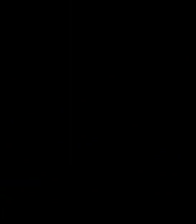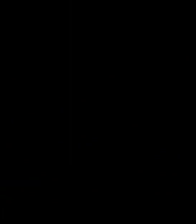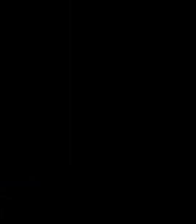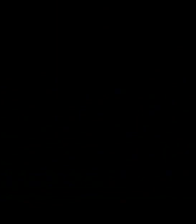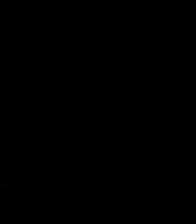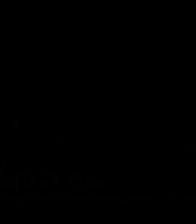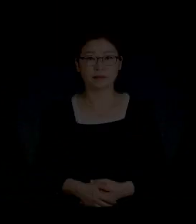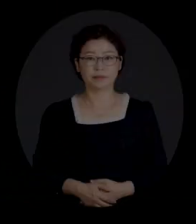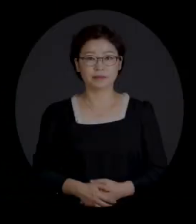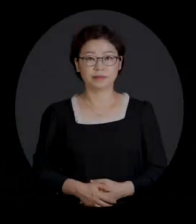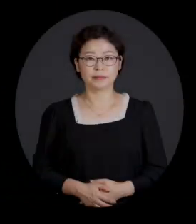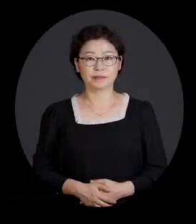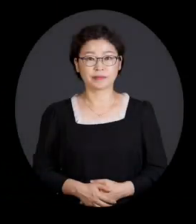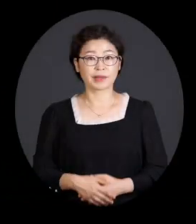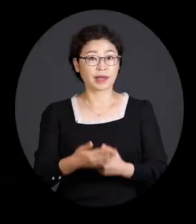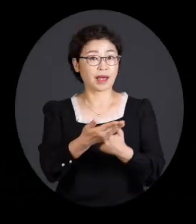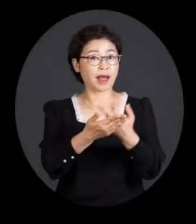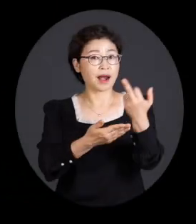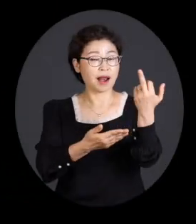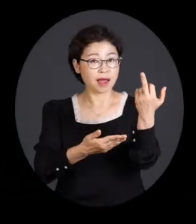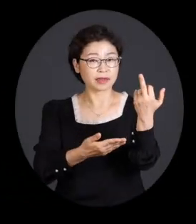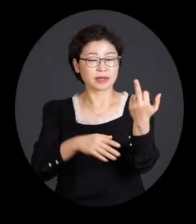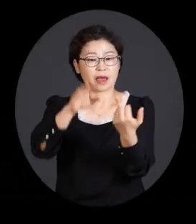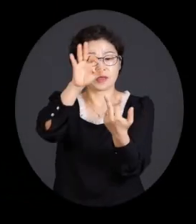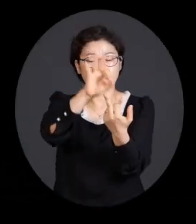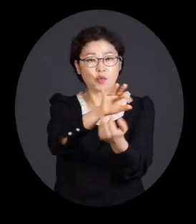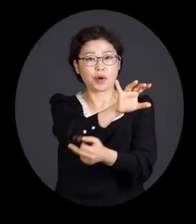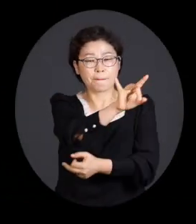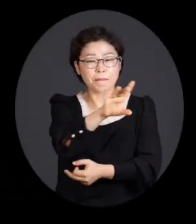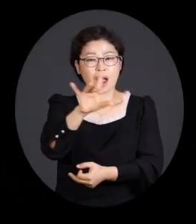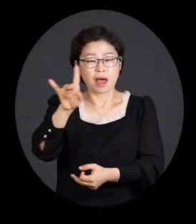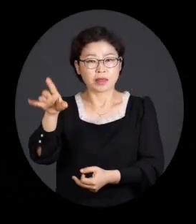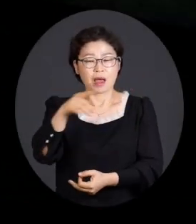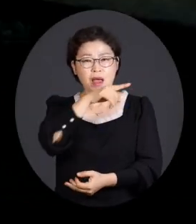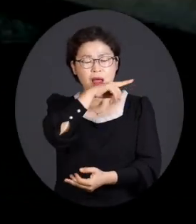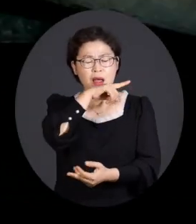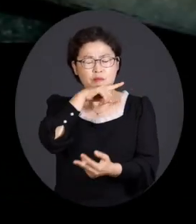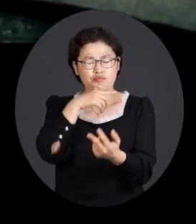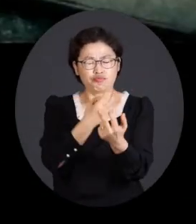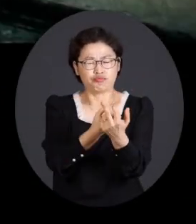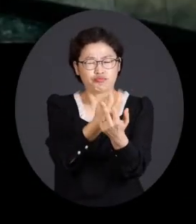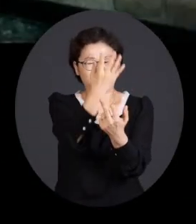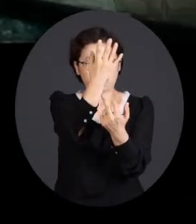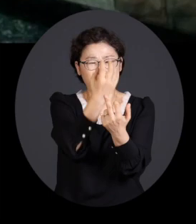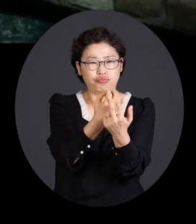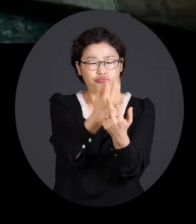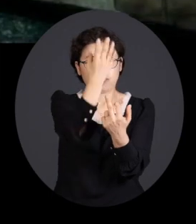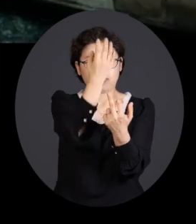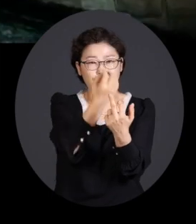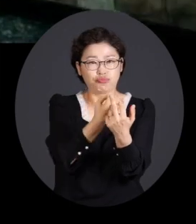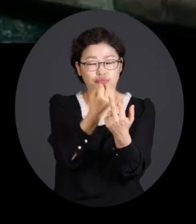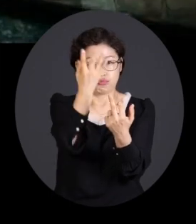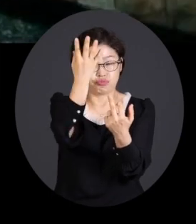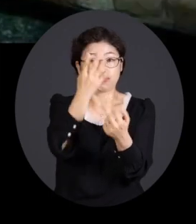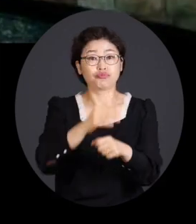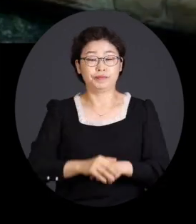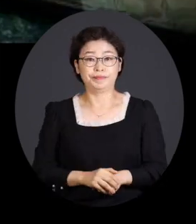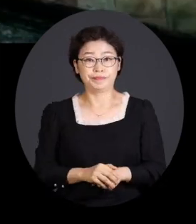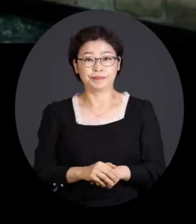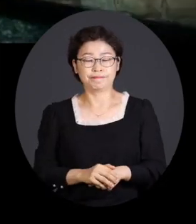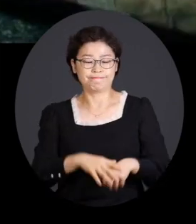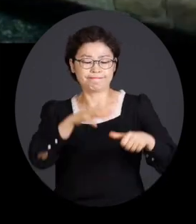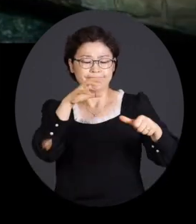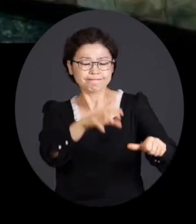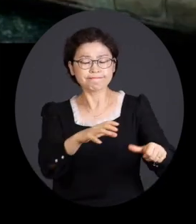한라산 기슭 오름마다 봉화가 붉게 타오릅니다. 탄압에